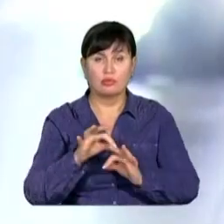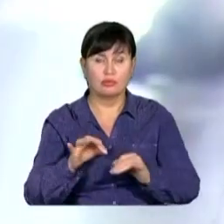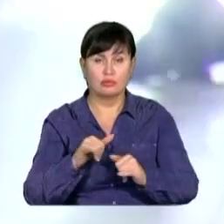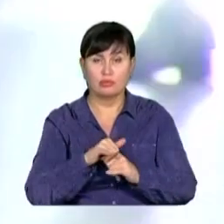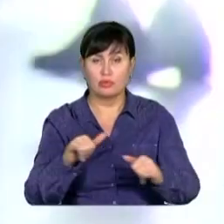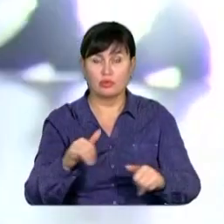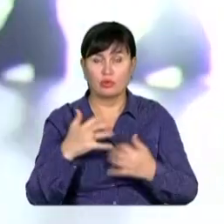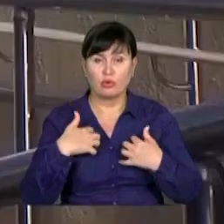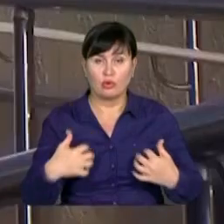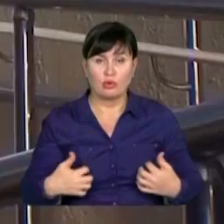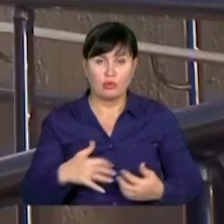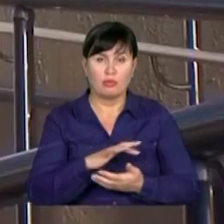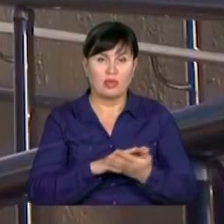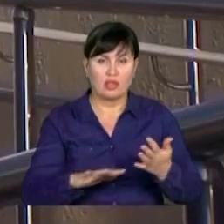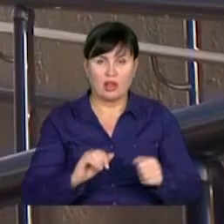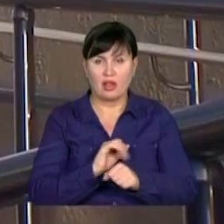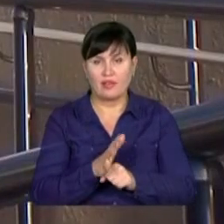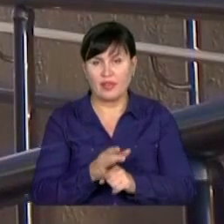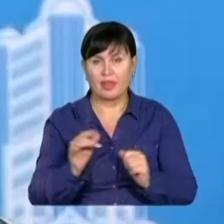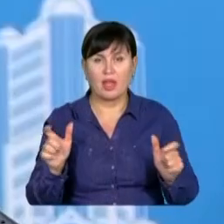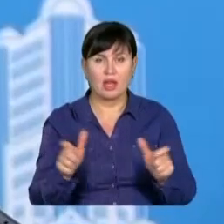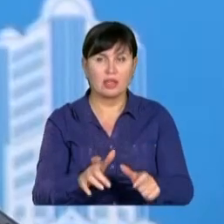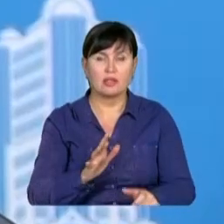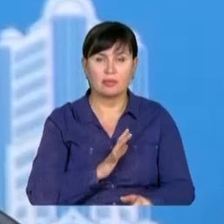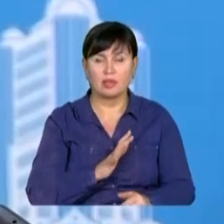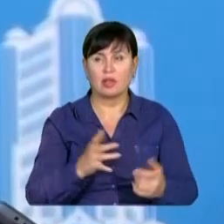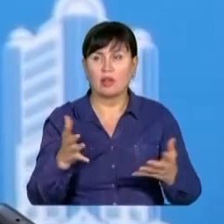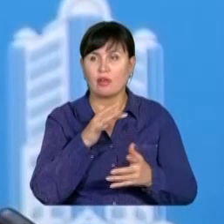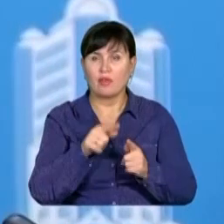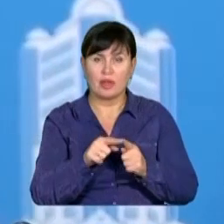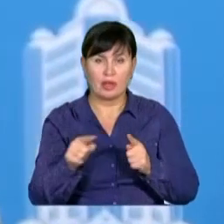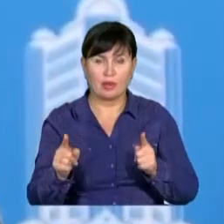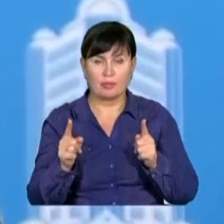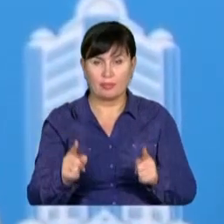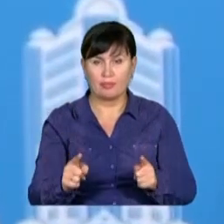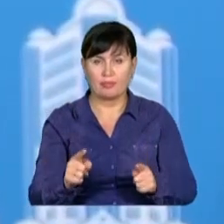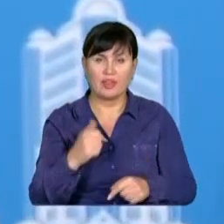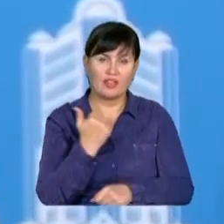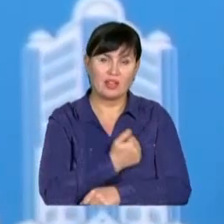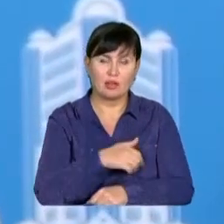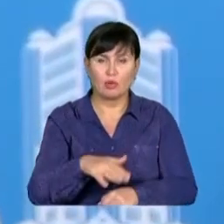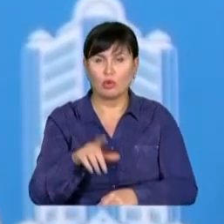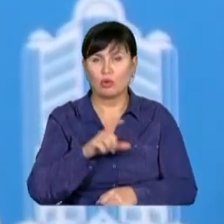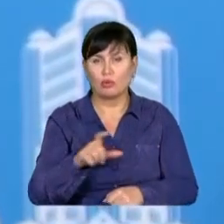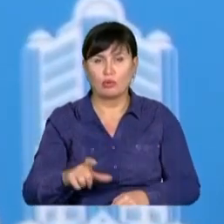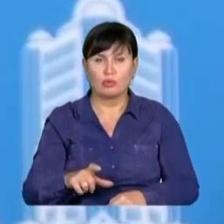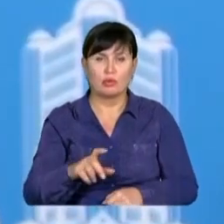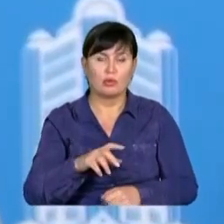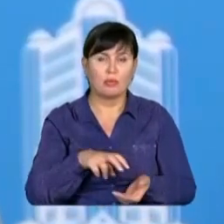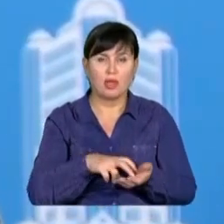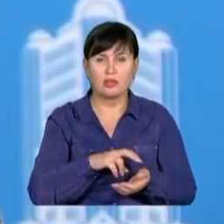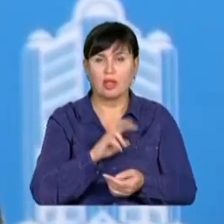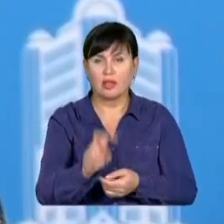числе последствия ковидных ограничений и карантина. На какой-то период приостанавливалась вакцинация, а затем люди боялись ходить в прививки